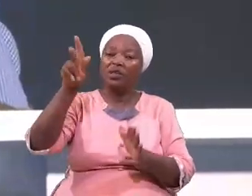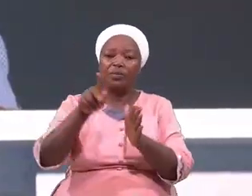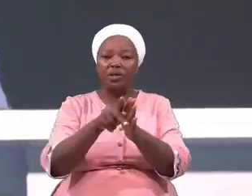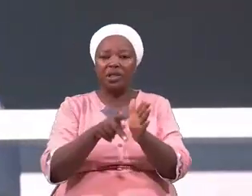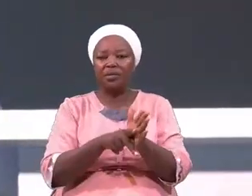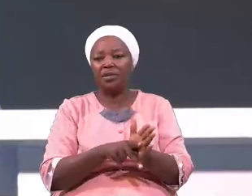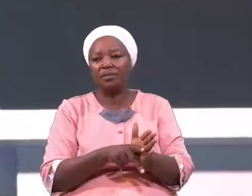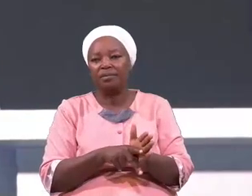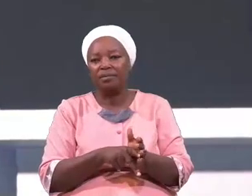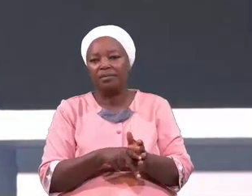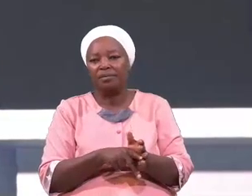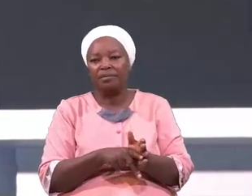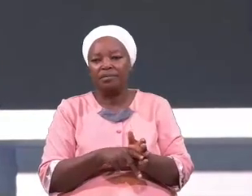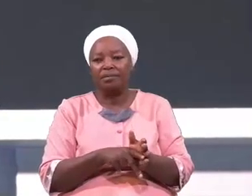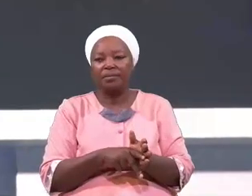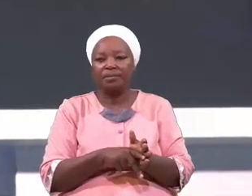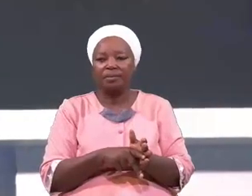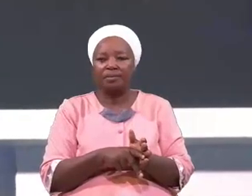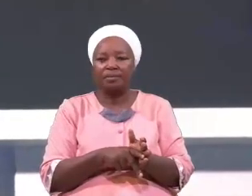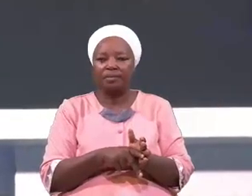l'obéissance à son précepte.